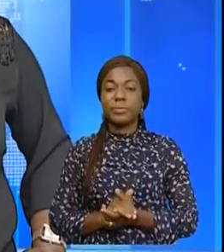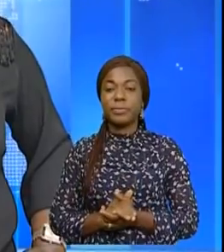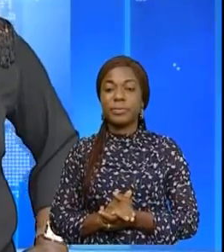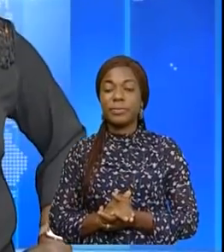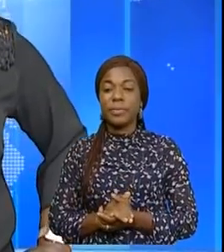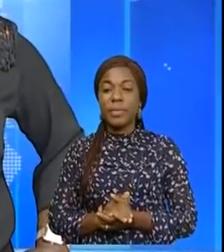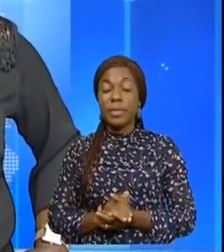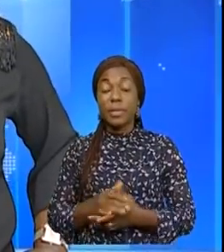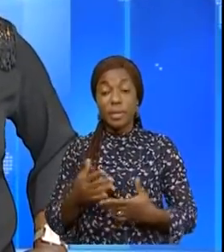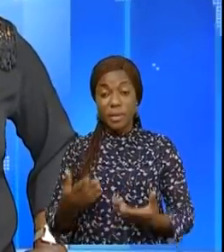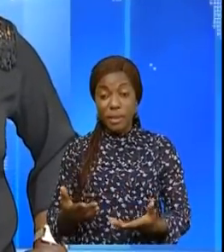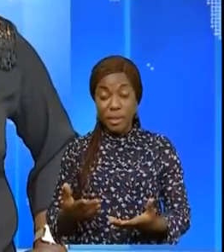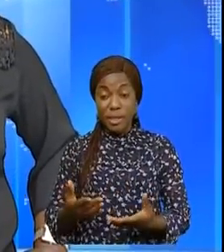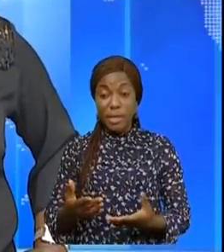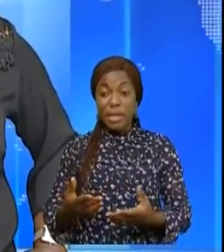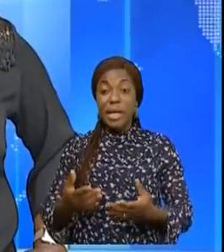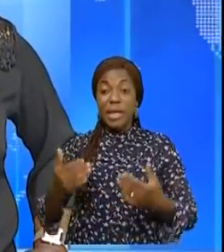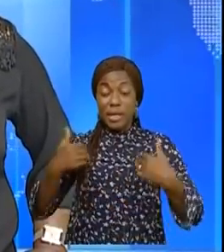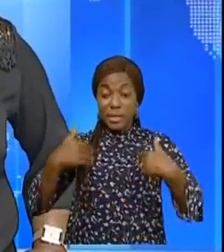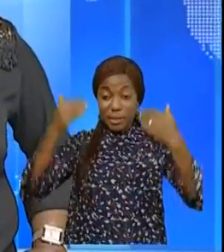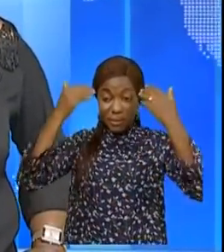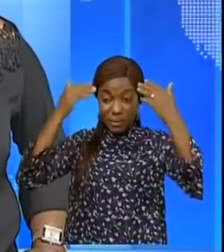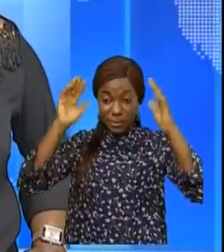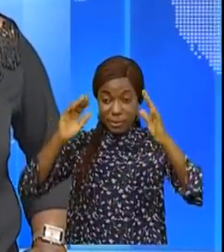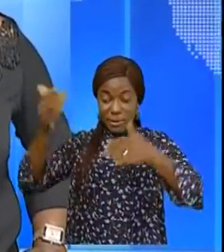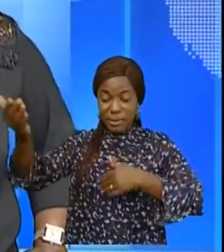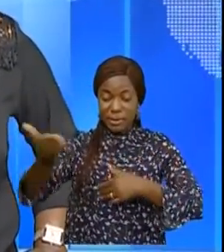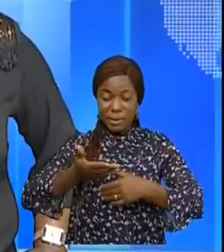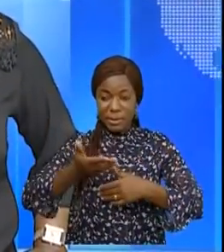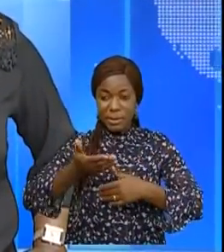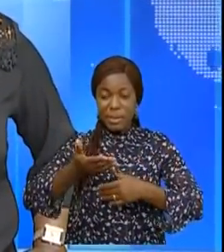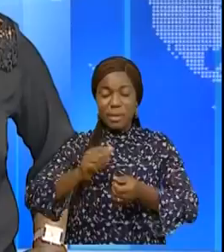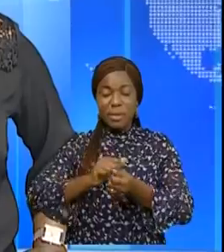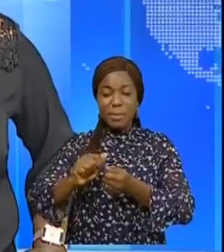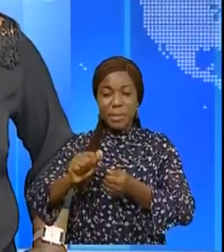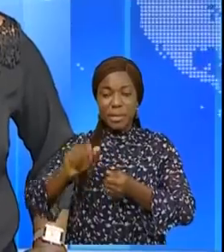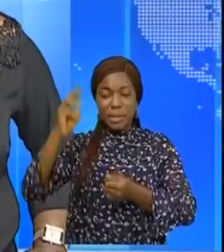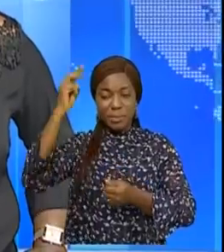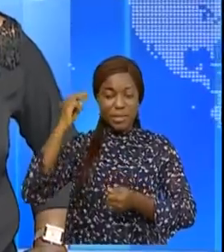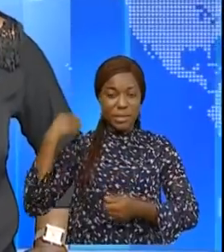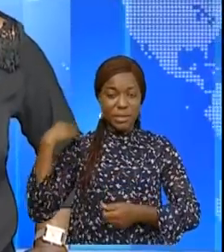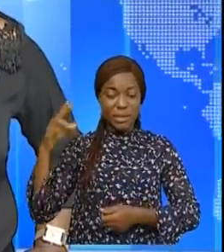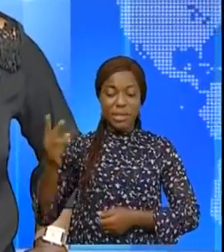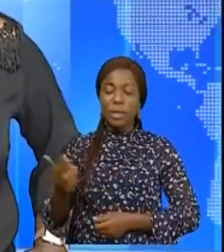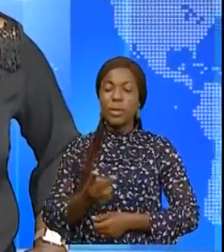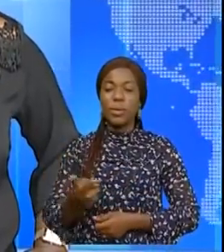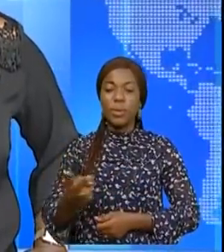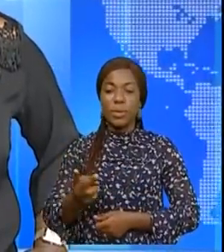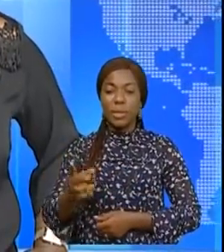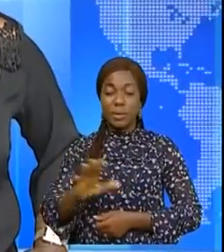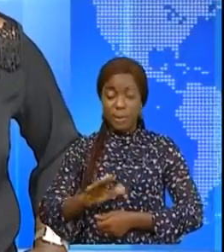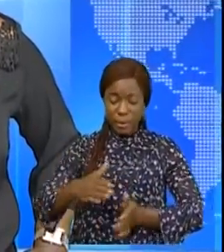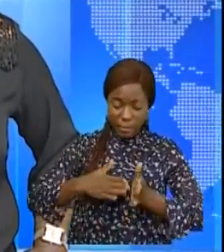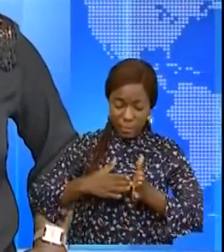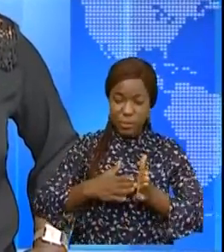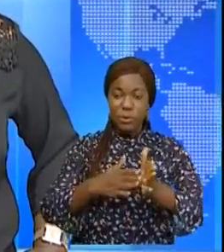La firme égyptienne IGAD a été reçue par le ministre d'État, ministre de l'Aménagement du Territoire. Les deux parties ont convenu de poursuivre